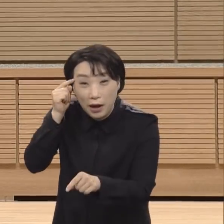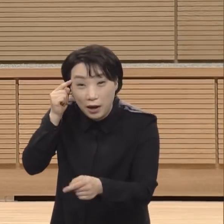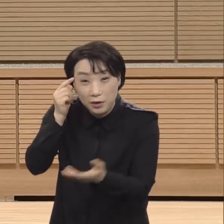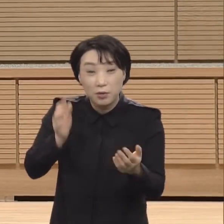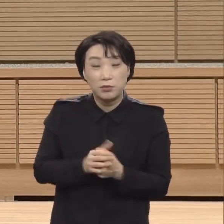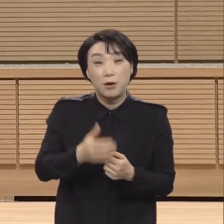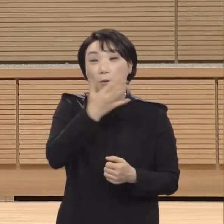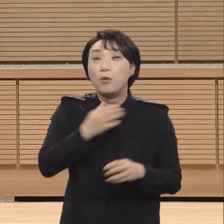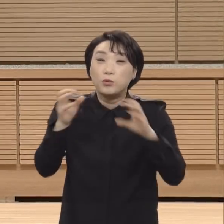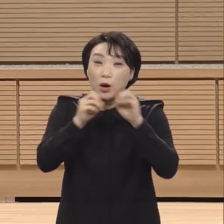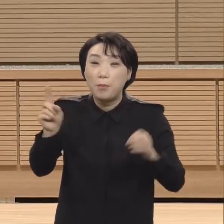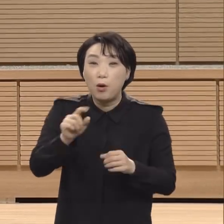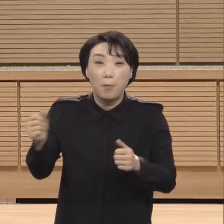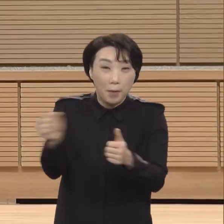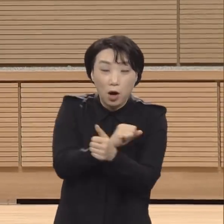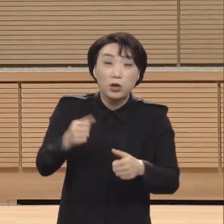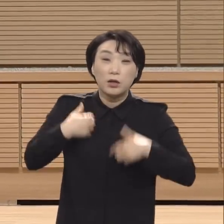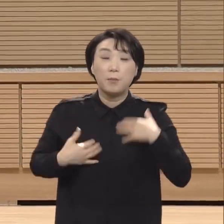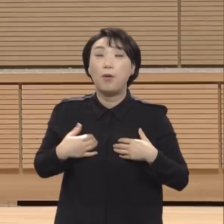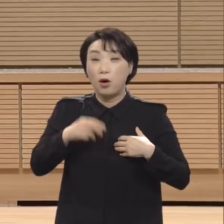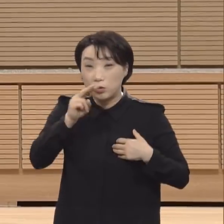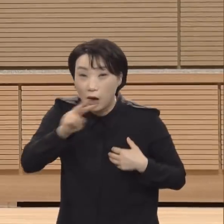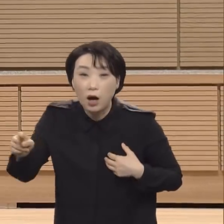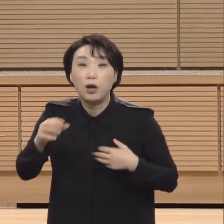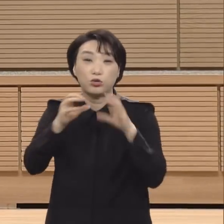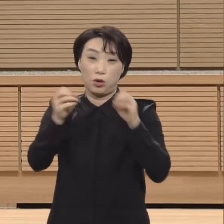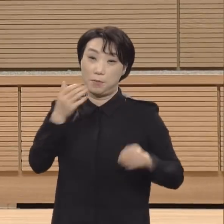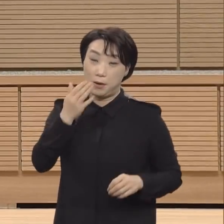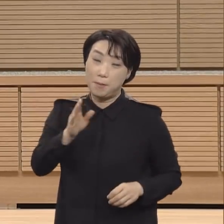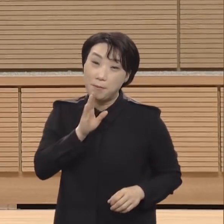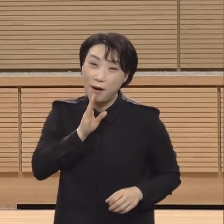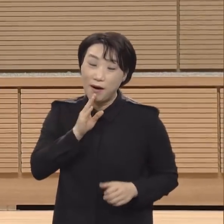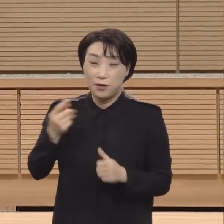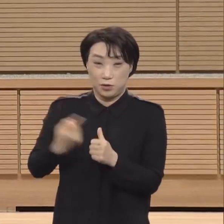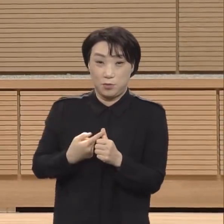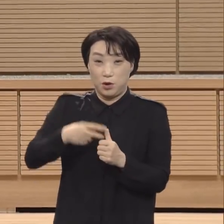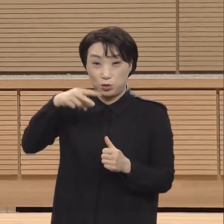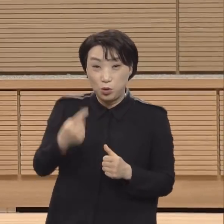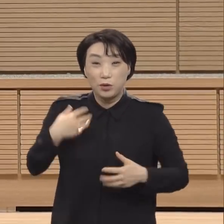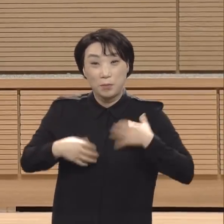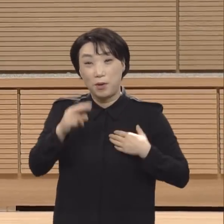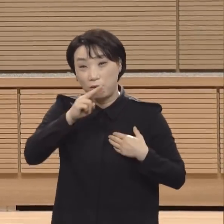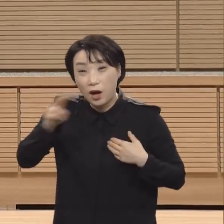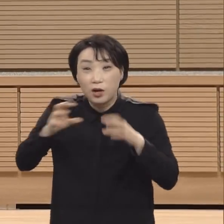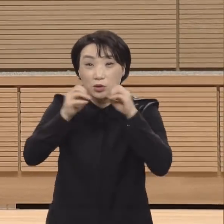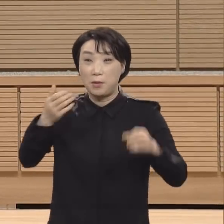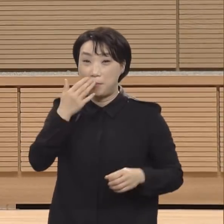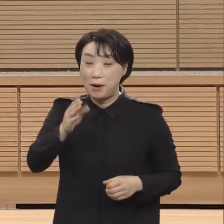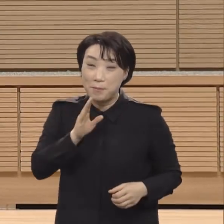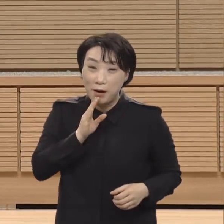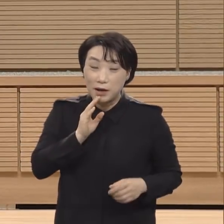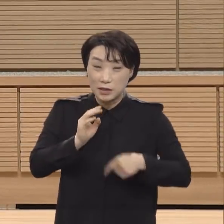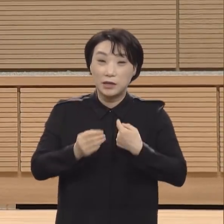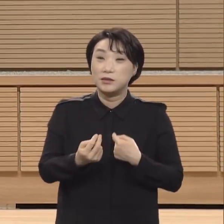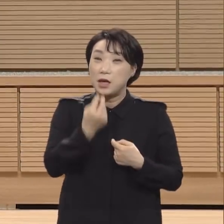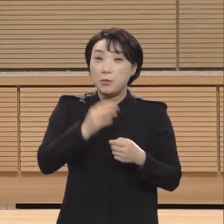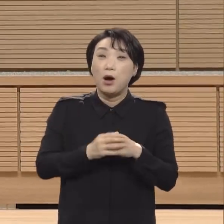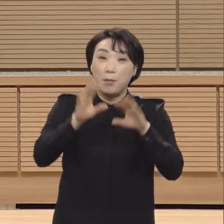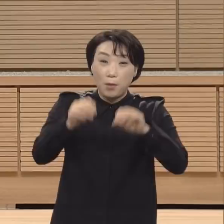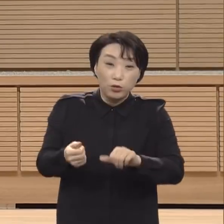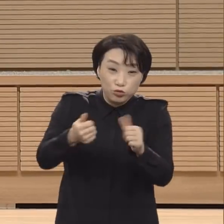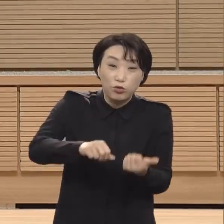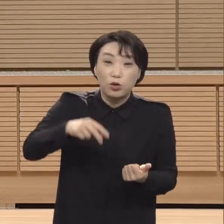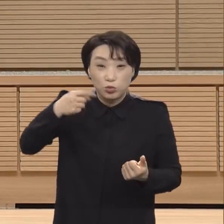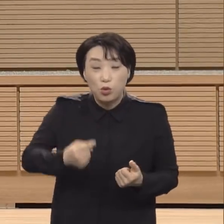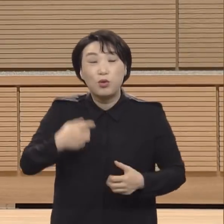맞아도 기뻐야 전하는 거야. 욕먹어도 기뻐야 전하는 거야. 자기 생명이 끝나도